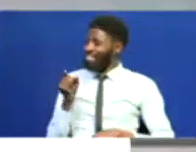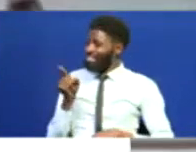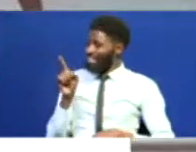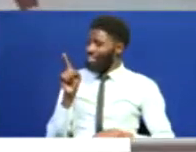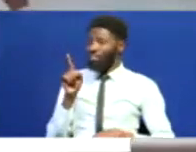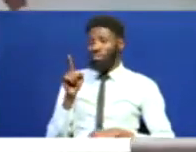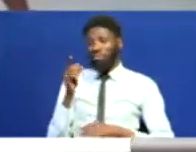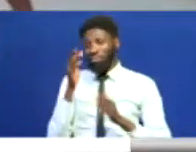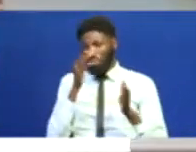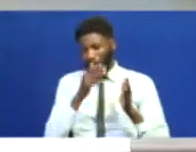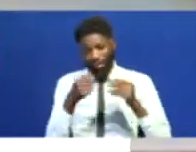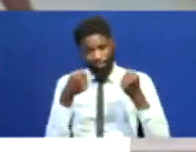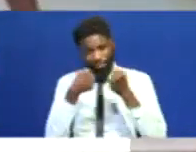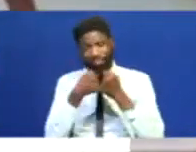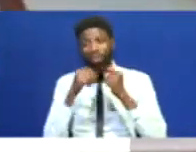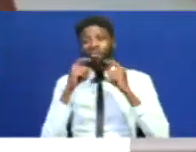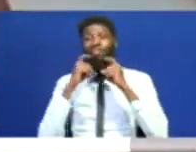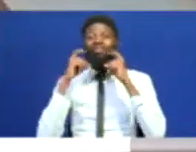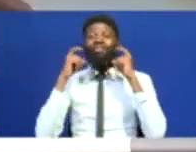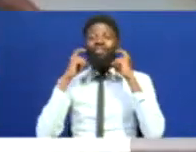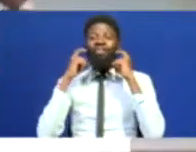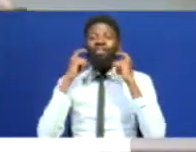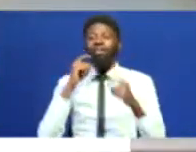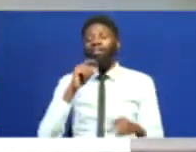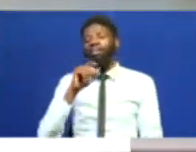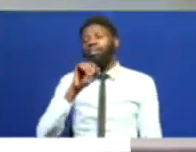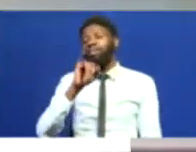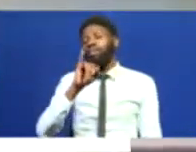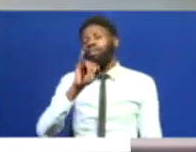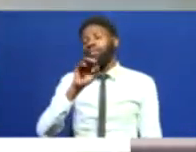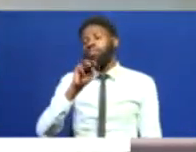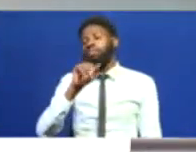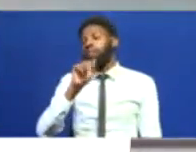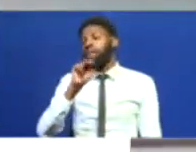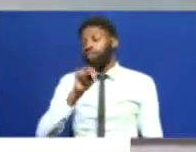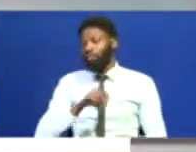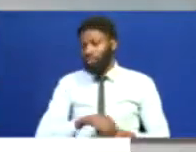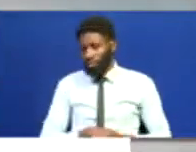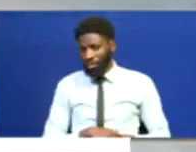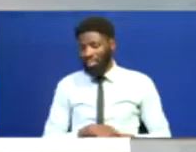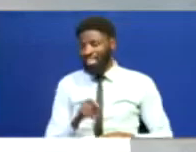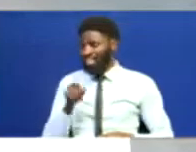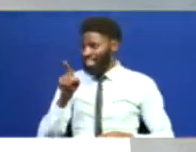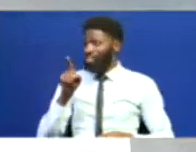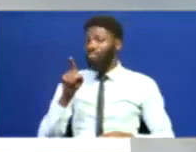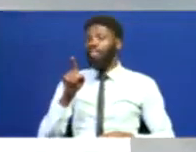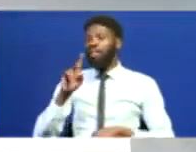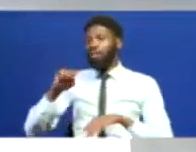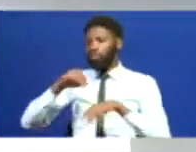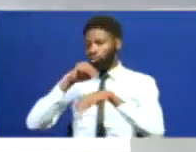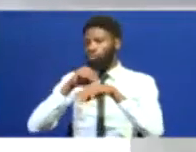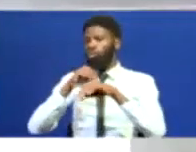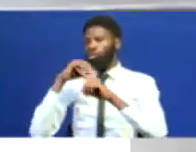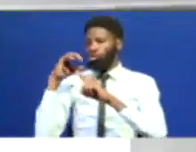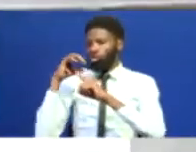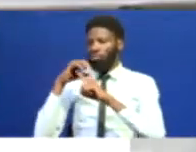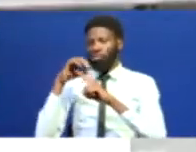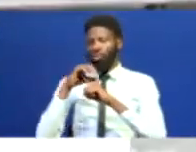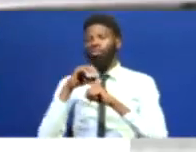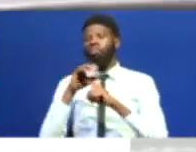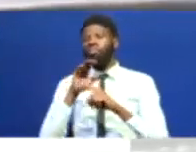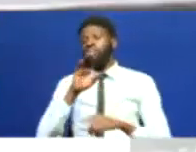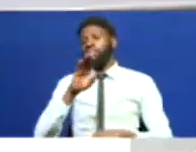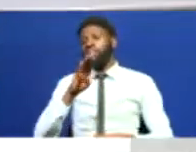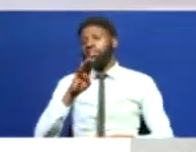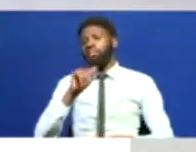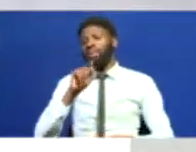wa Morocco kwenye nusu fainali ya mashindano hayo ya Bara Afrika. Bingwa huyo wa taifa wa uzani wa bantam alikuwa amemshinda Kayanzili